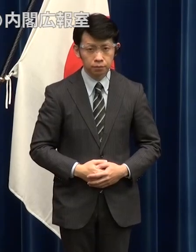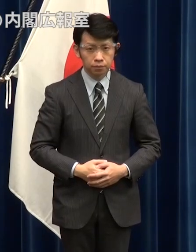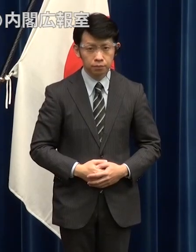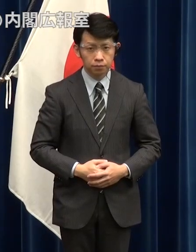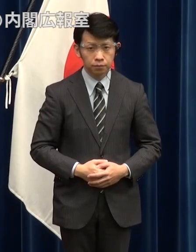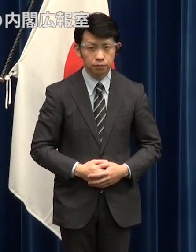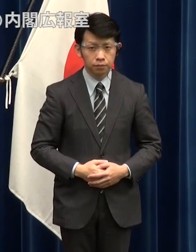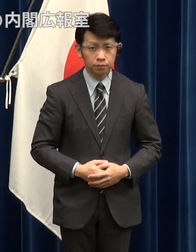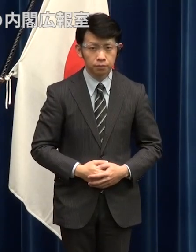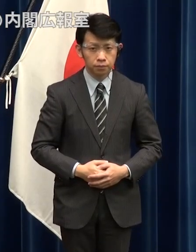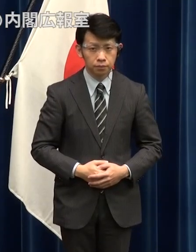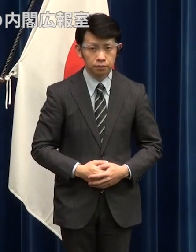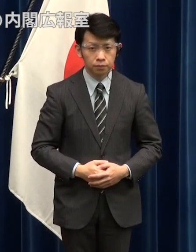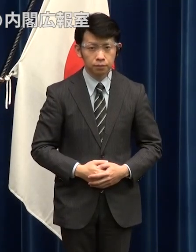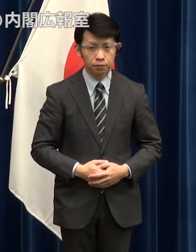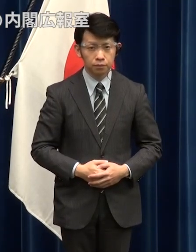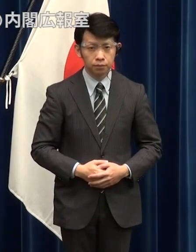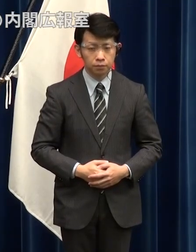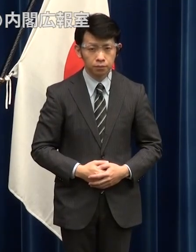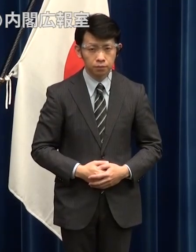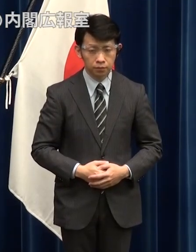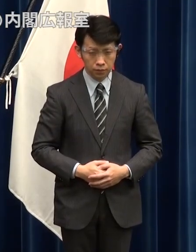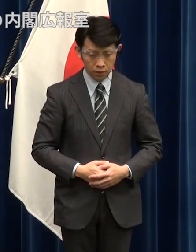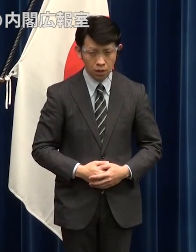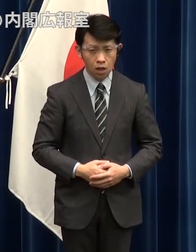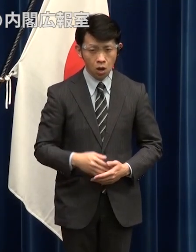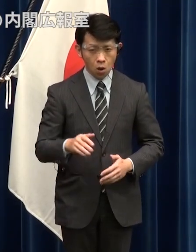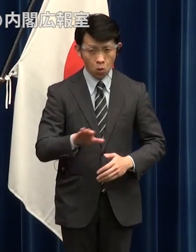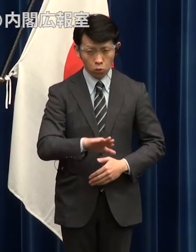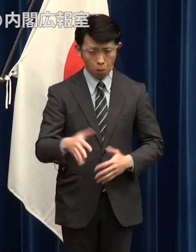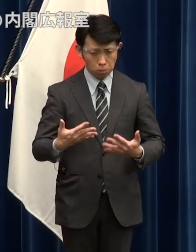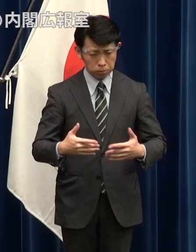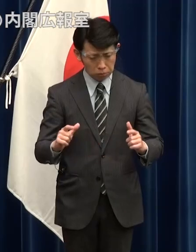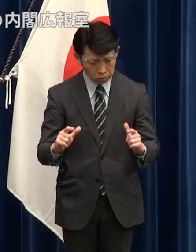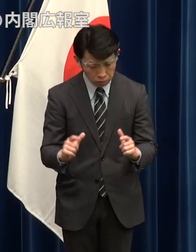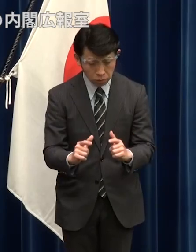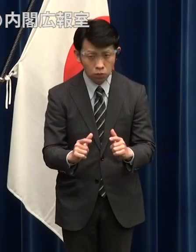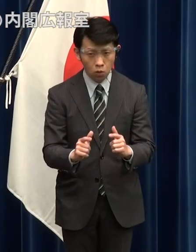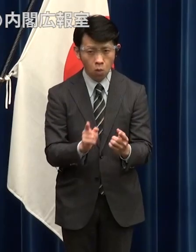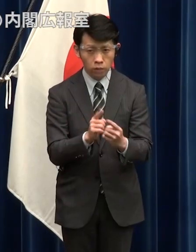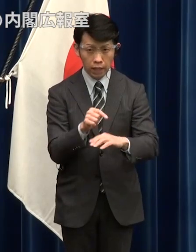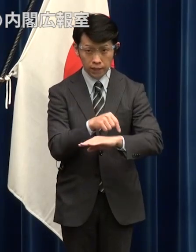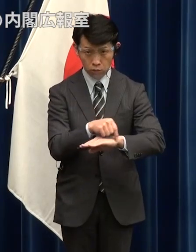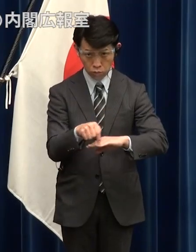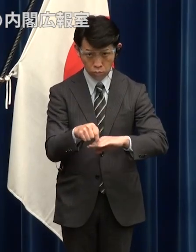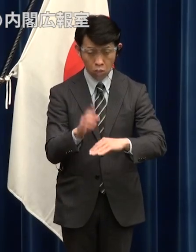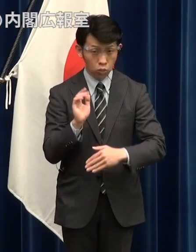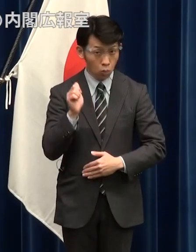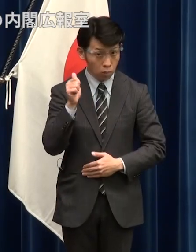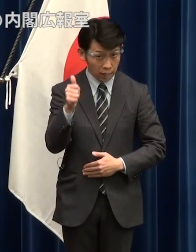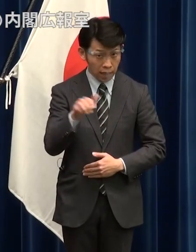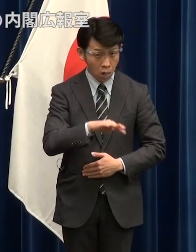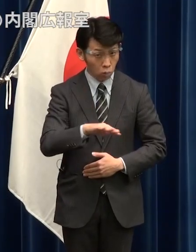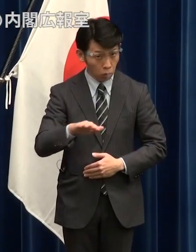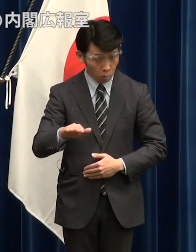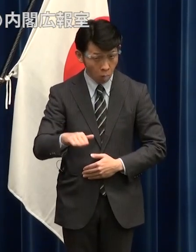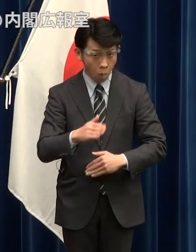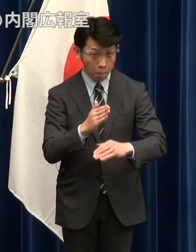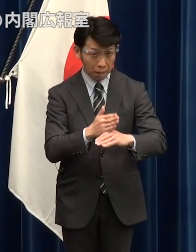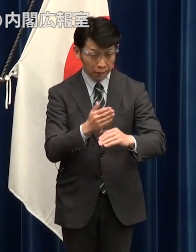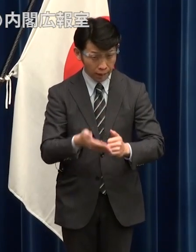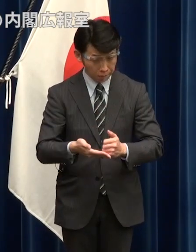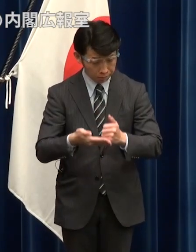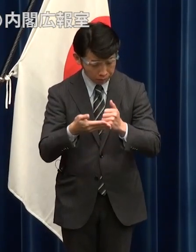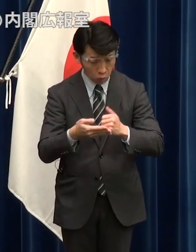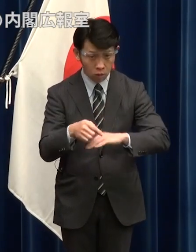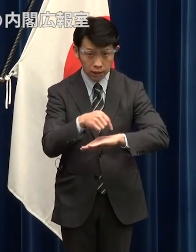東京新聞の坂田です、はい、少子化対策についてお尋ねします。総理は子ども真ん中政策を徹底するとして出産育児一時金